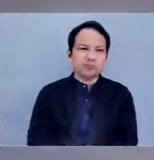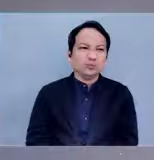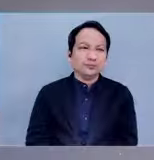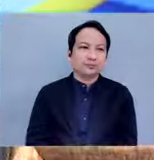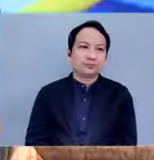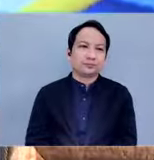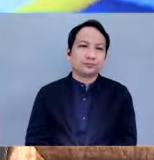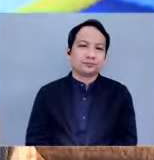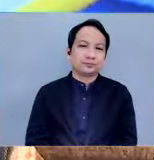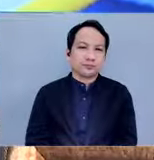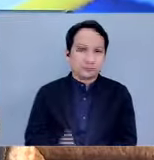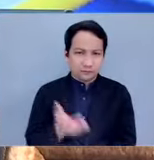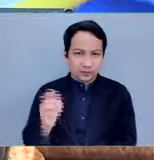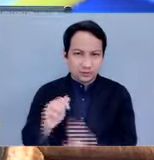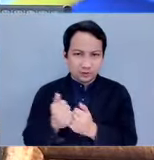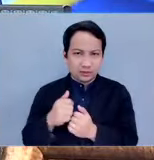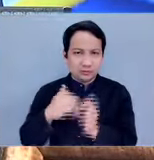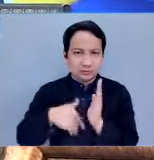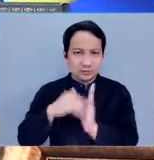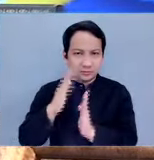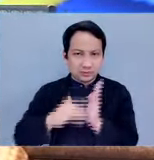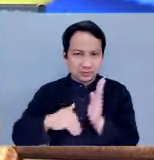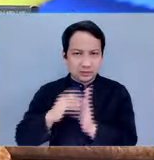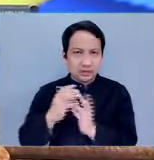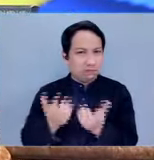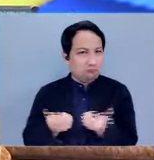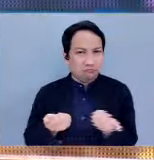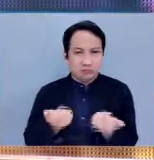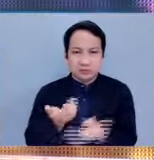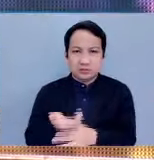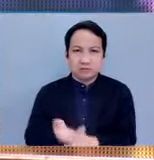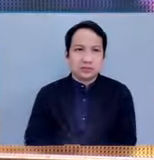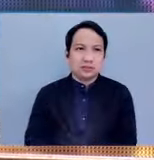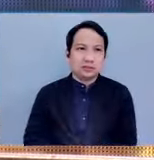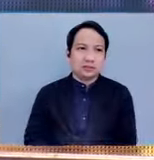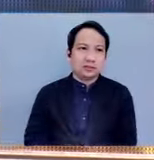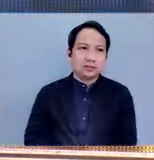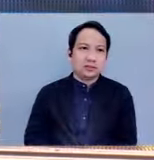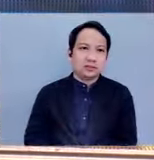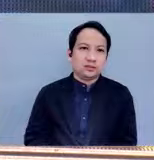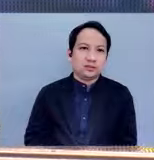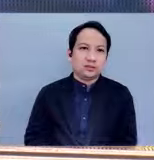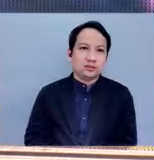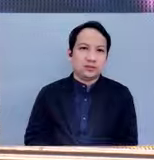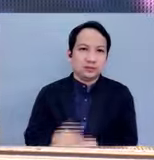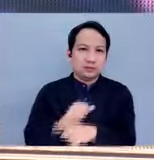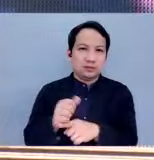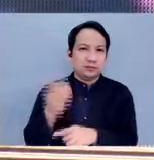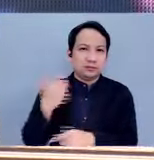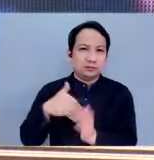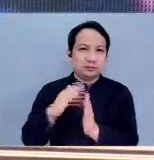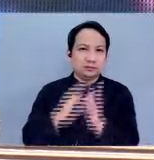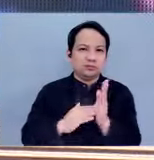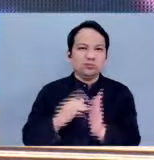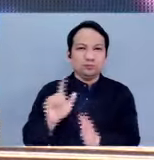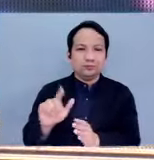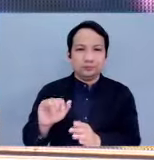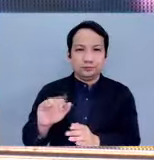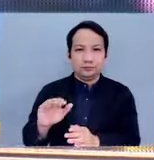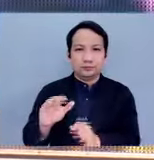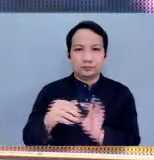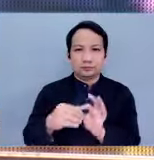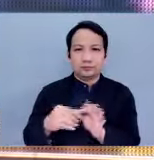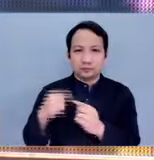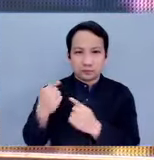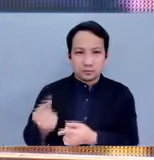sa ganitong pagpipinta at negosyo? So basically, I started painting po since 2015. Pero I really went into